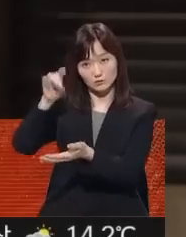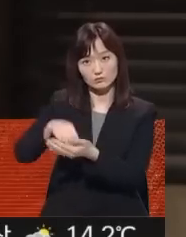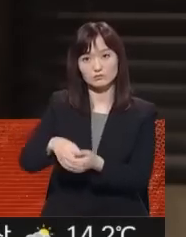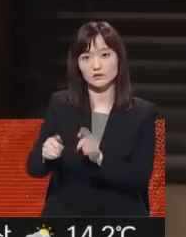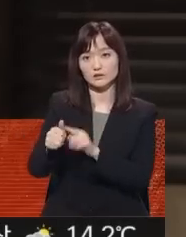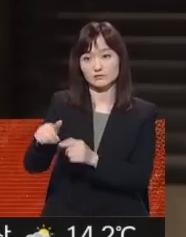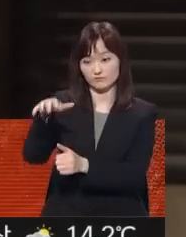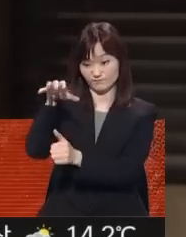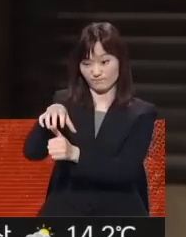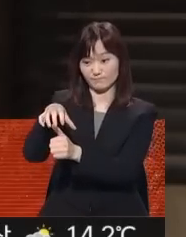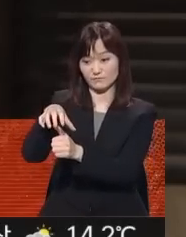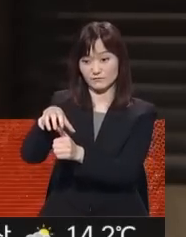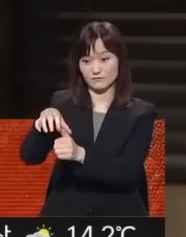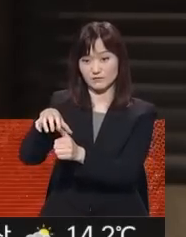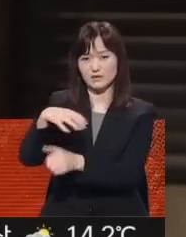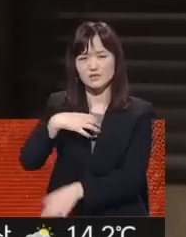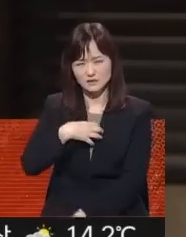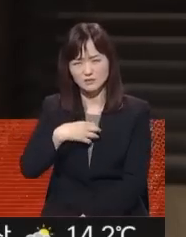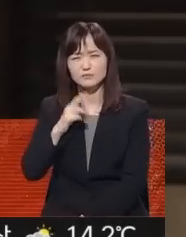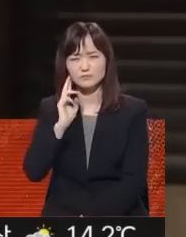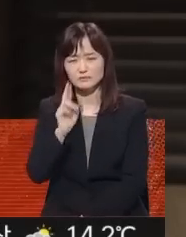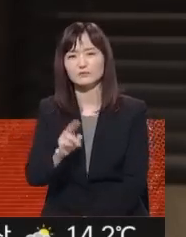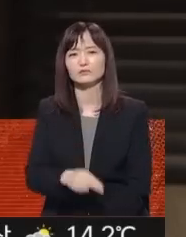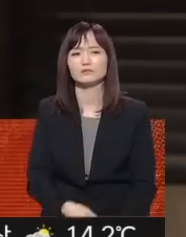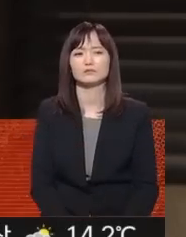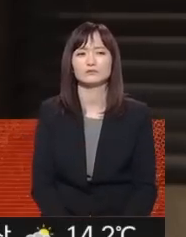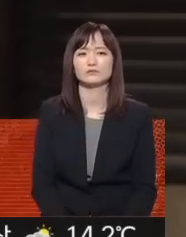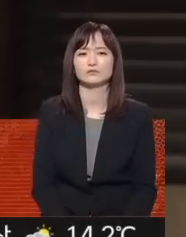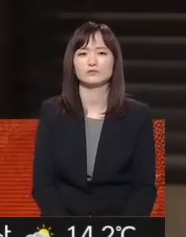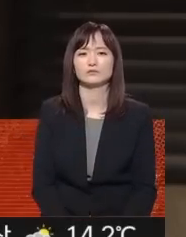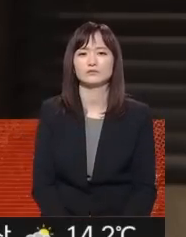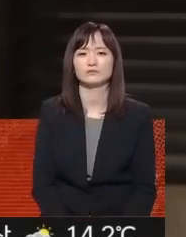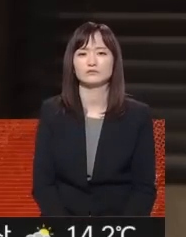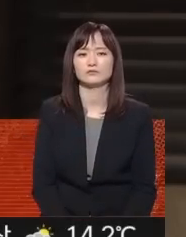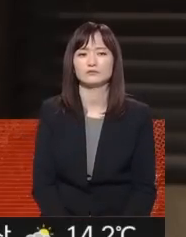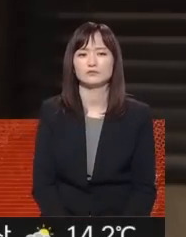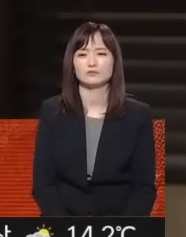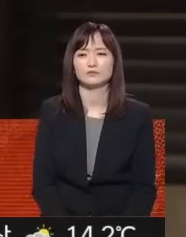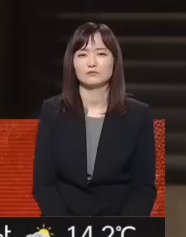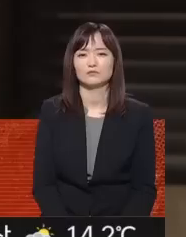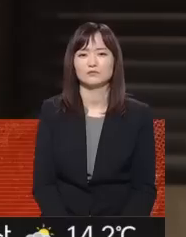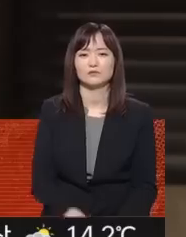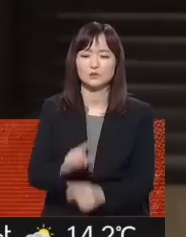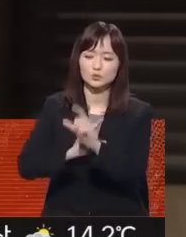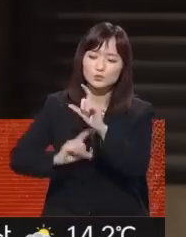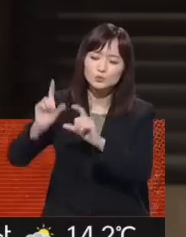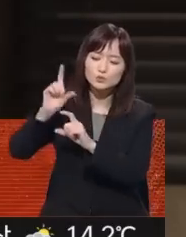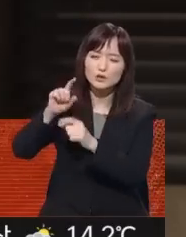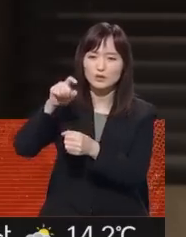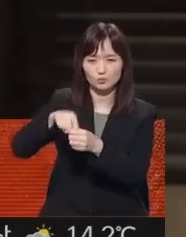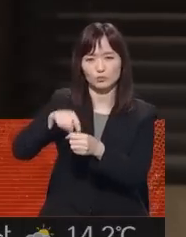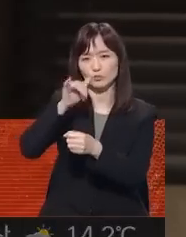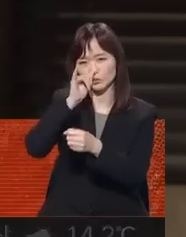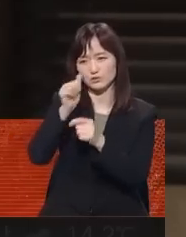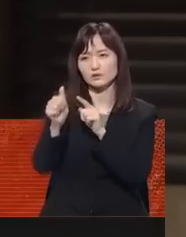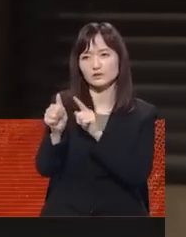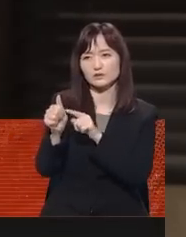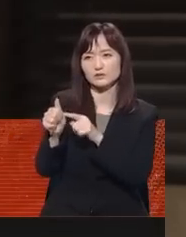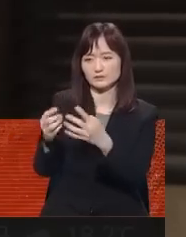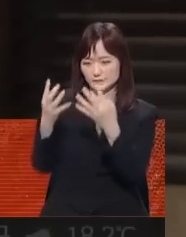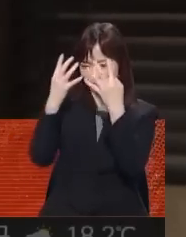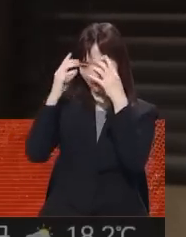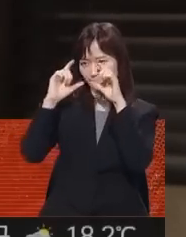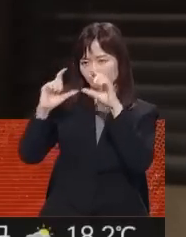사회적 위험성이 굉장히 컸기 때문입니다 그래서 만약에 다른 추가 목적이 없었다고 하더라도이 남성은